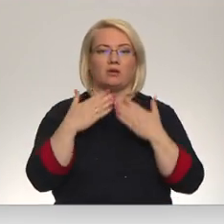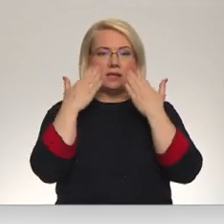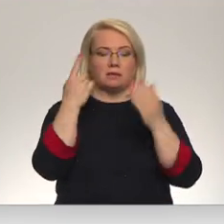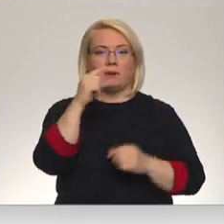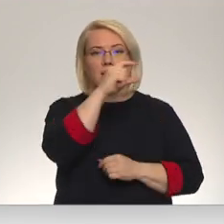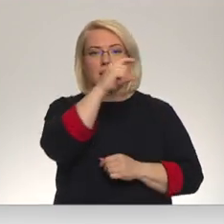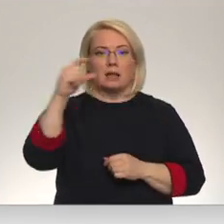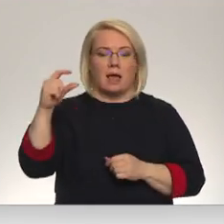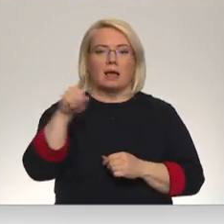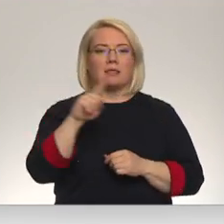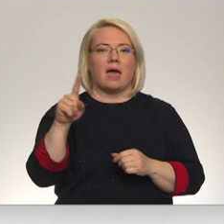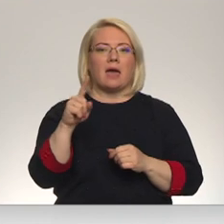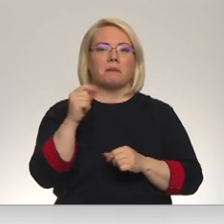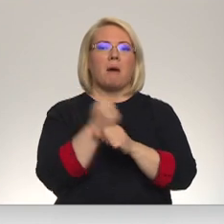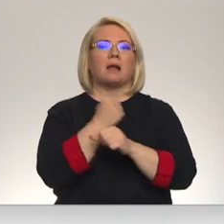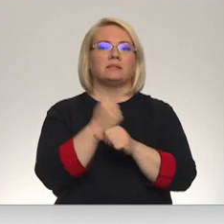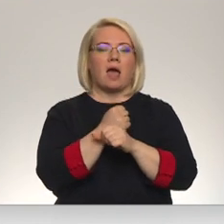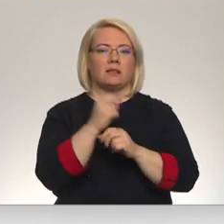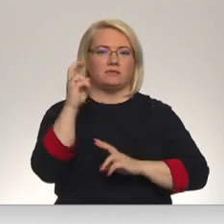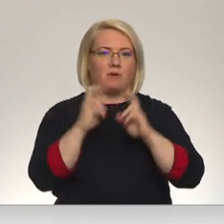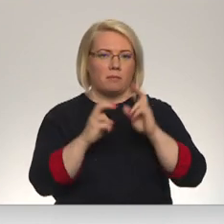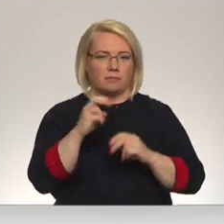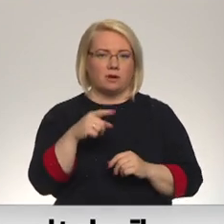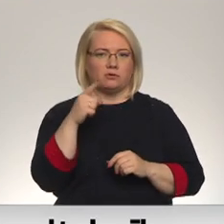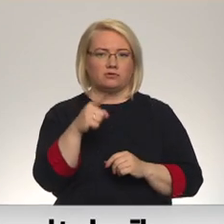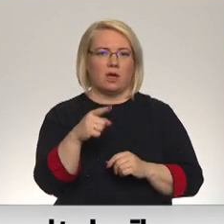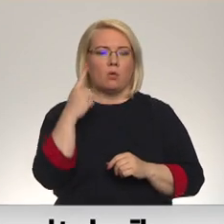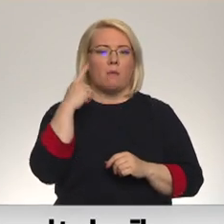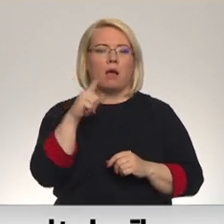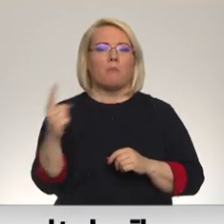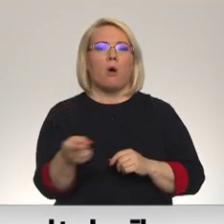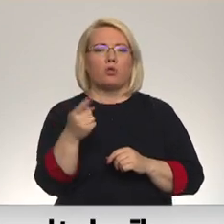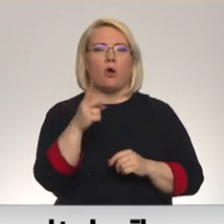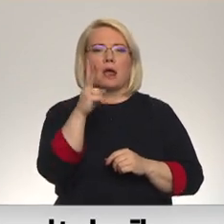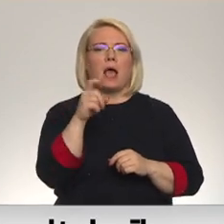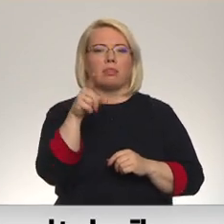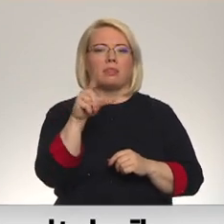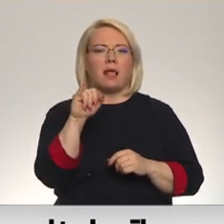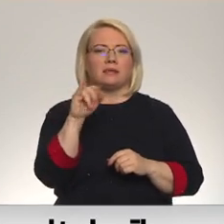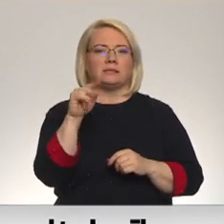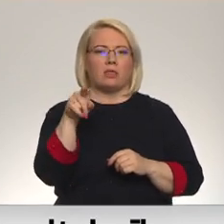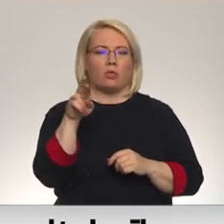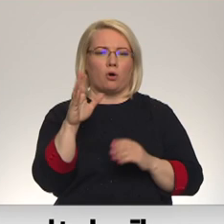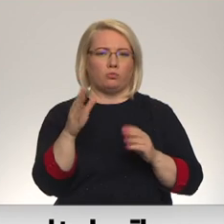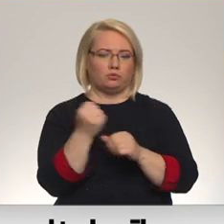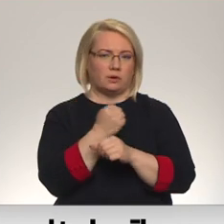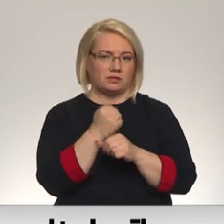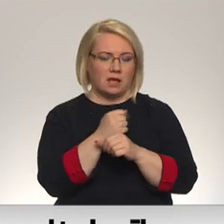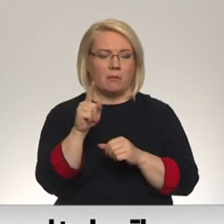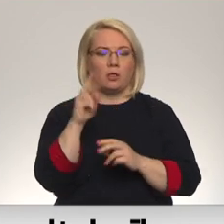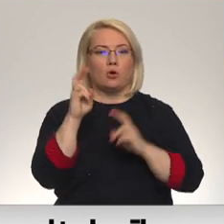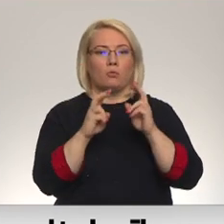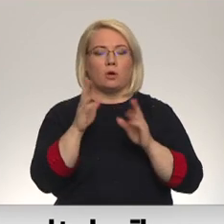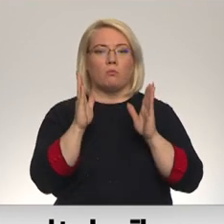tā ir katalizatora pārstrādes, domā, ka motoru katalizatora tiks pārstrādāt. Lai gan rūpnīca dotu darbu vismaz